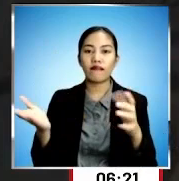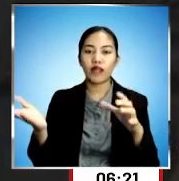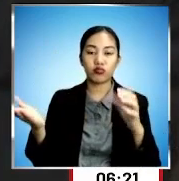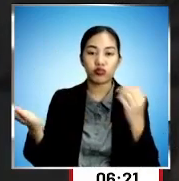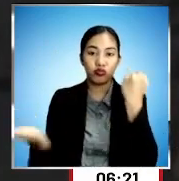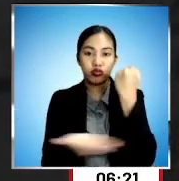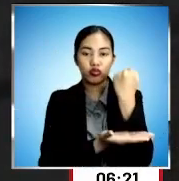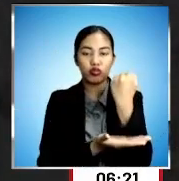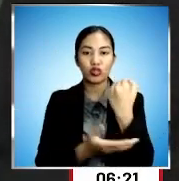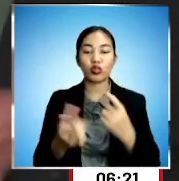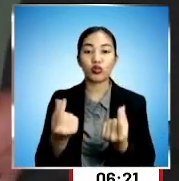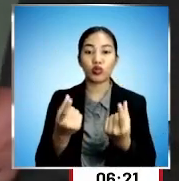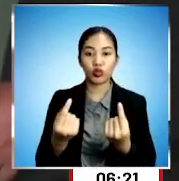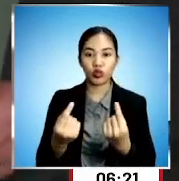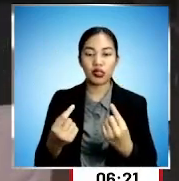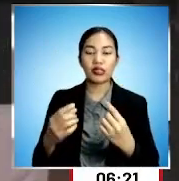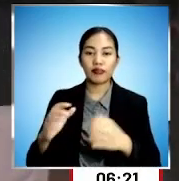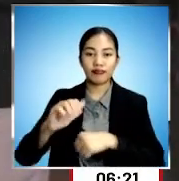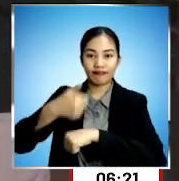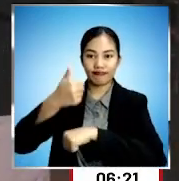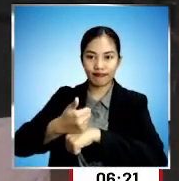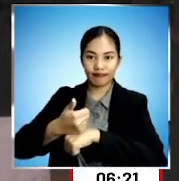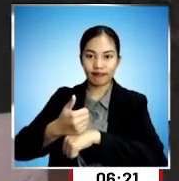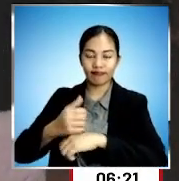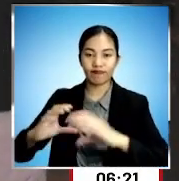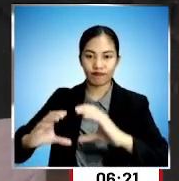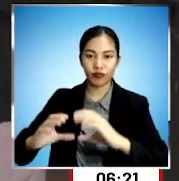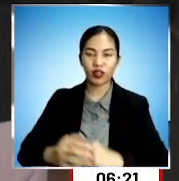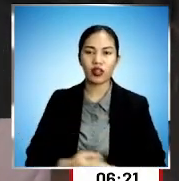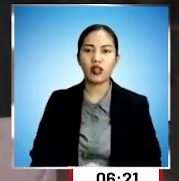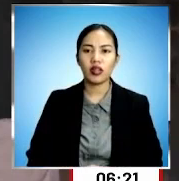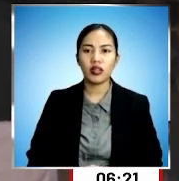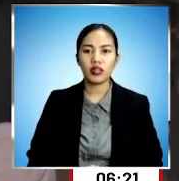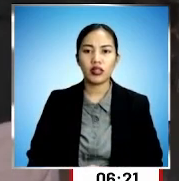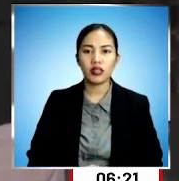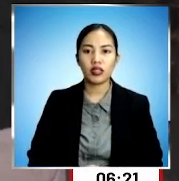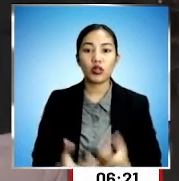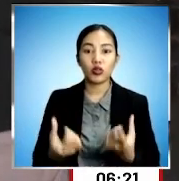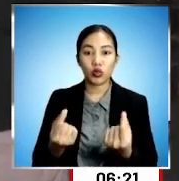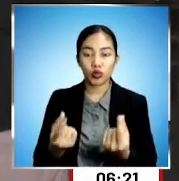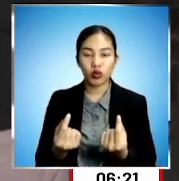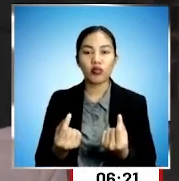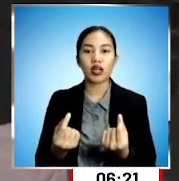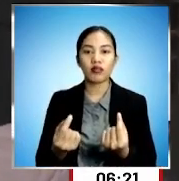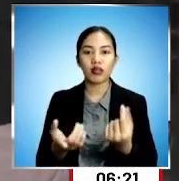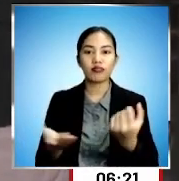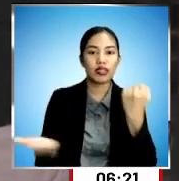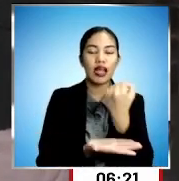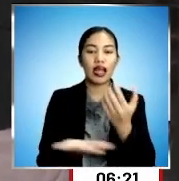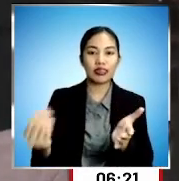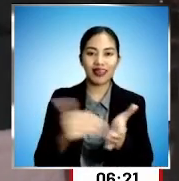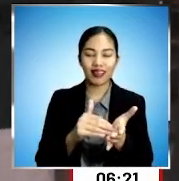hydraulic jack na yun, 100 tons yung capacity. Tapos, next, chinip off ulit yan, may additional jack na naman doon sa